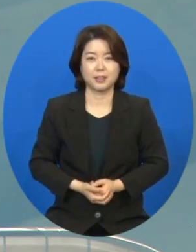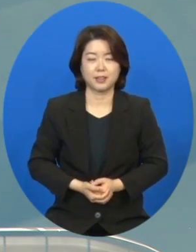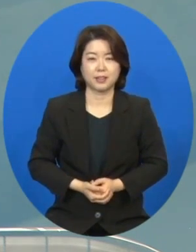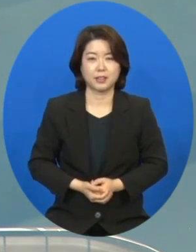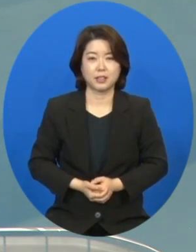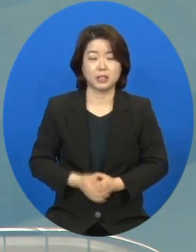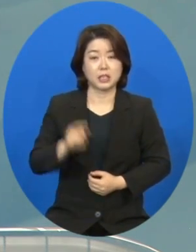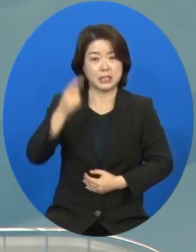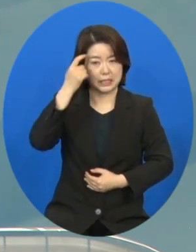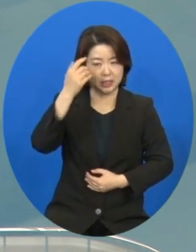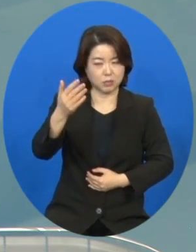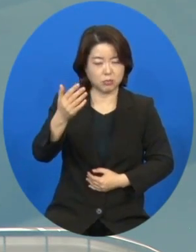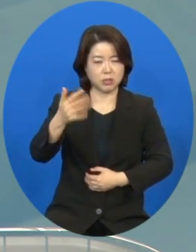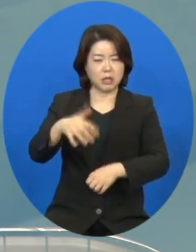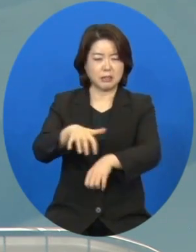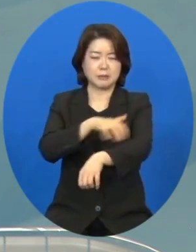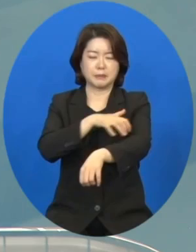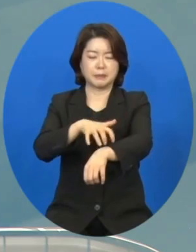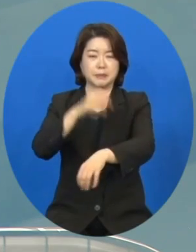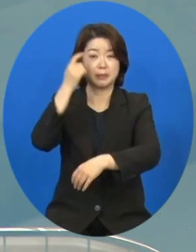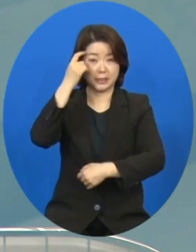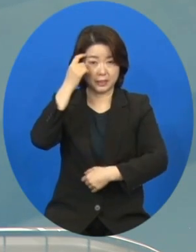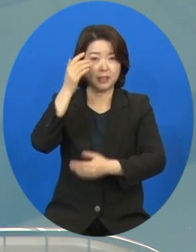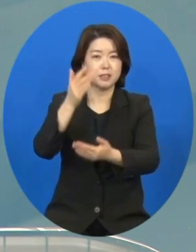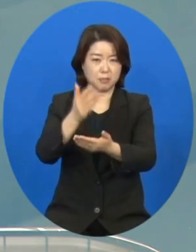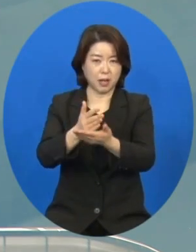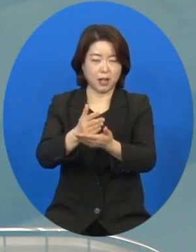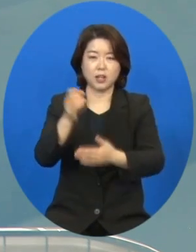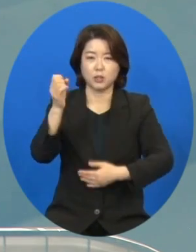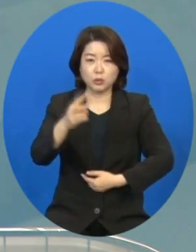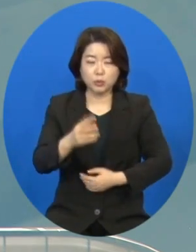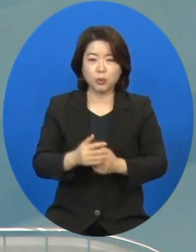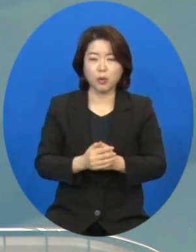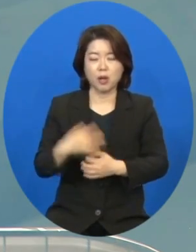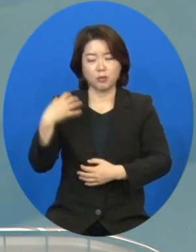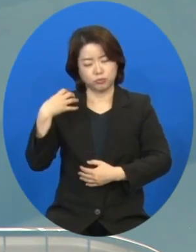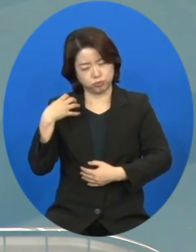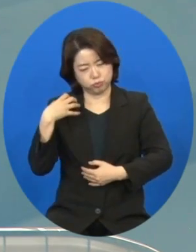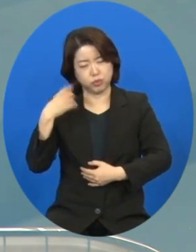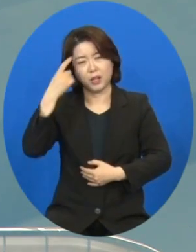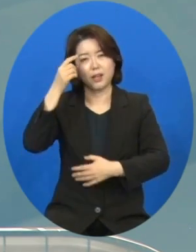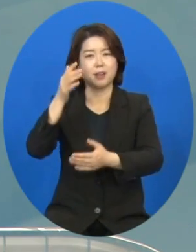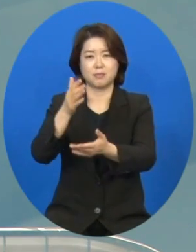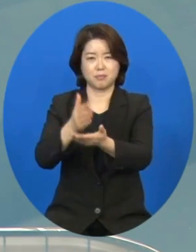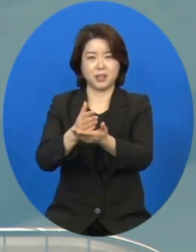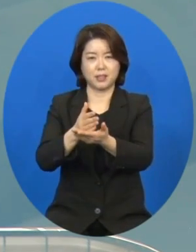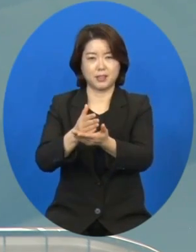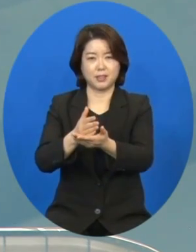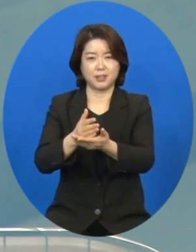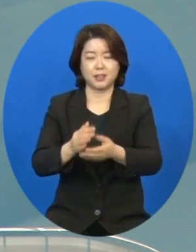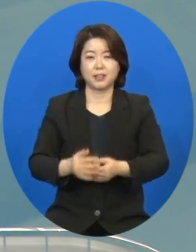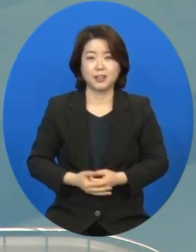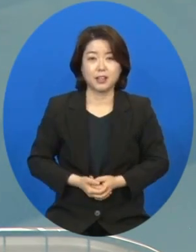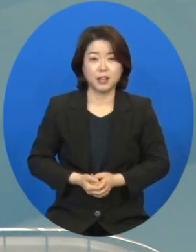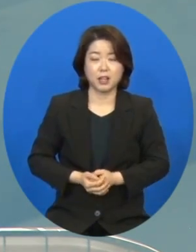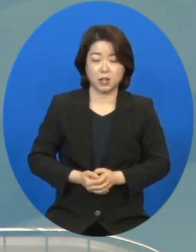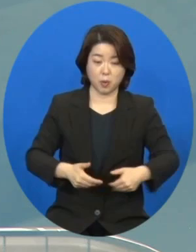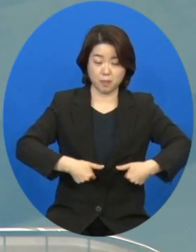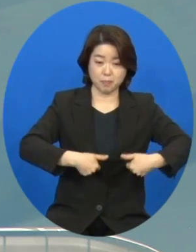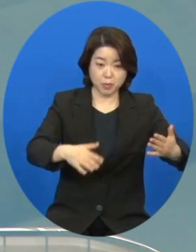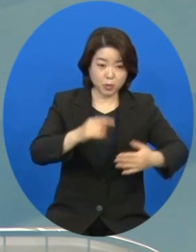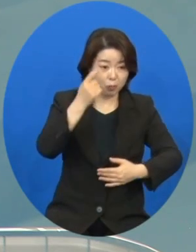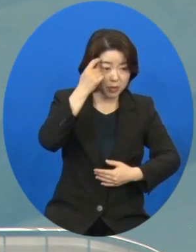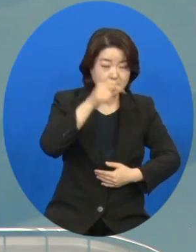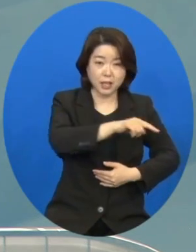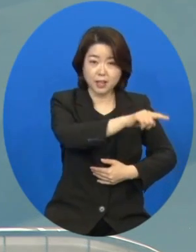이 질문을 귀찮게 여기거나 또는 부담스럽게 생각하면 안 됩니다. 쓸데없는